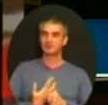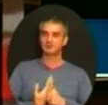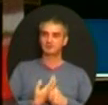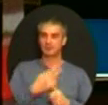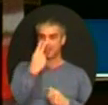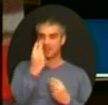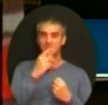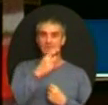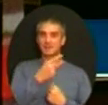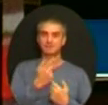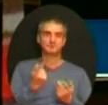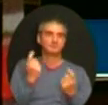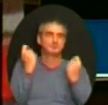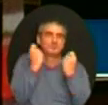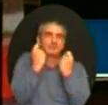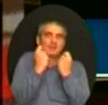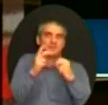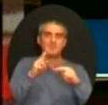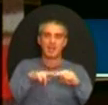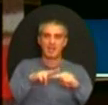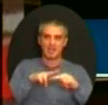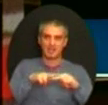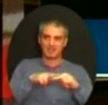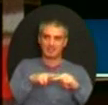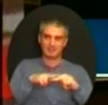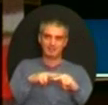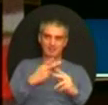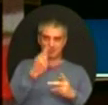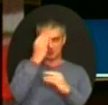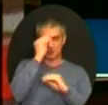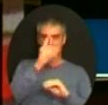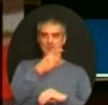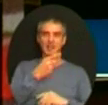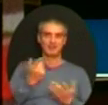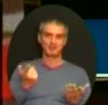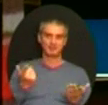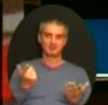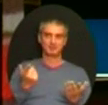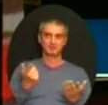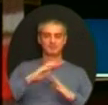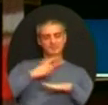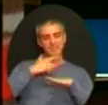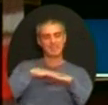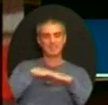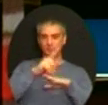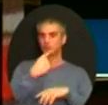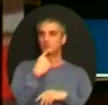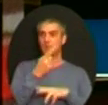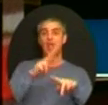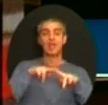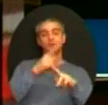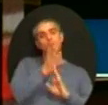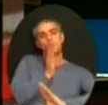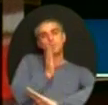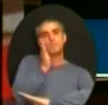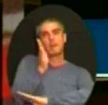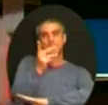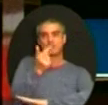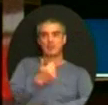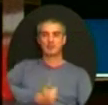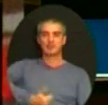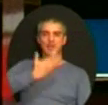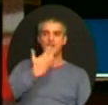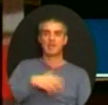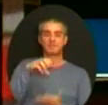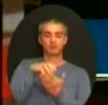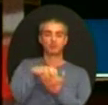היום לראות את הדברים האלה זה מדהים, לאחר הודעת ההתנצלות שהוא אומר, לאחר שהוא פנה